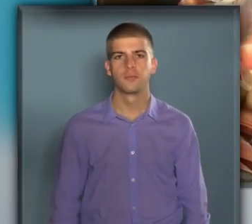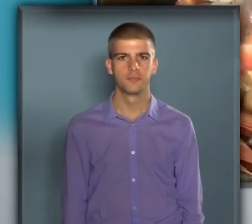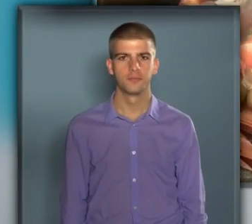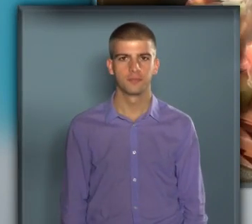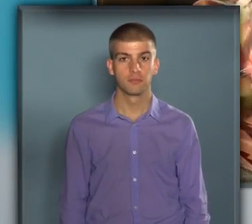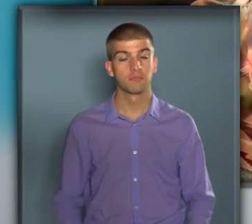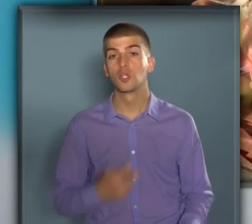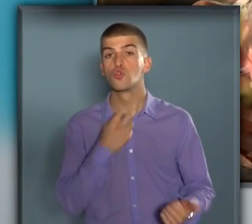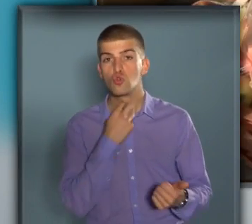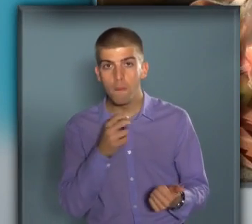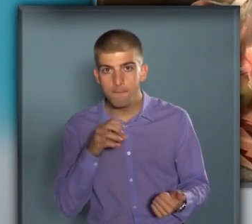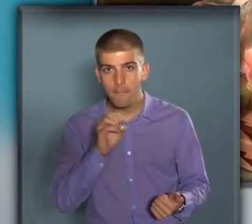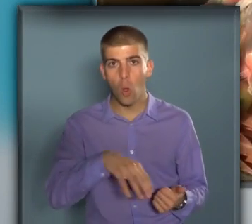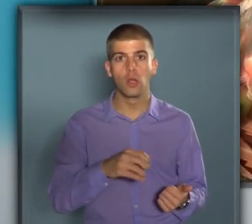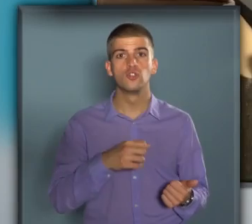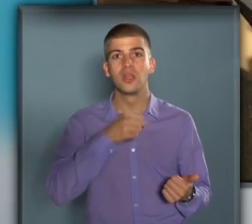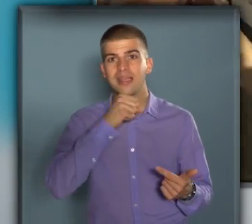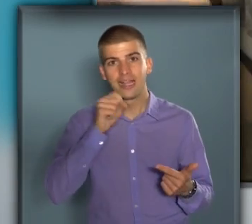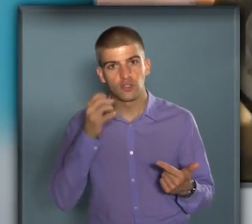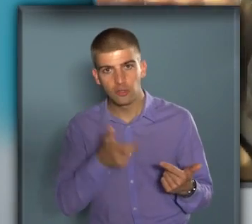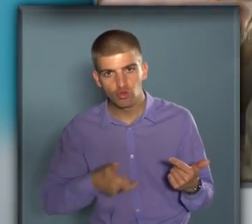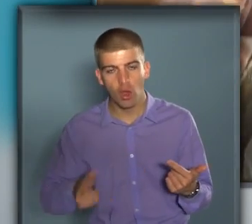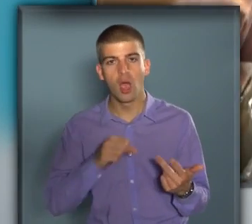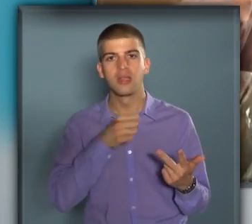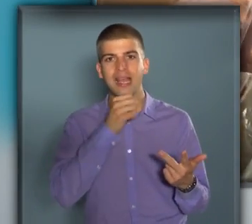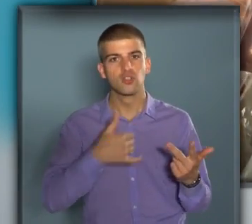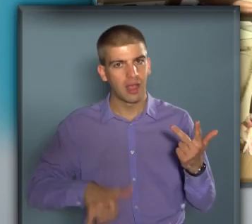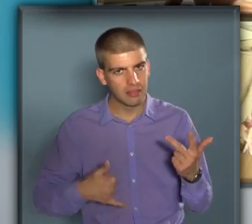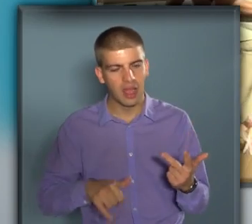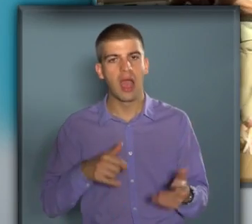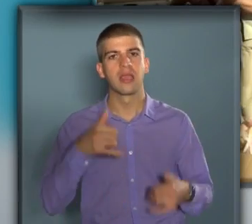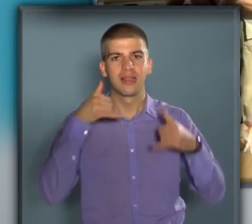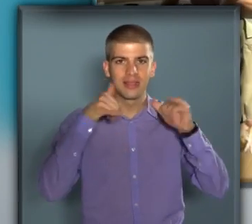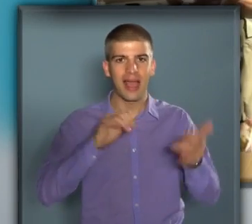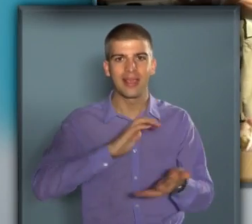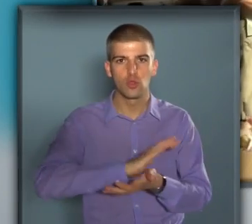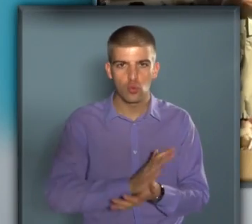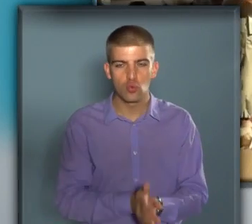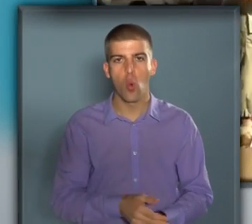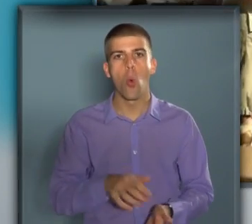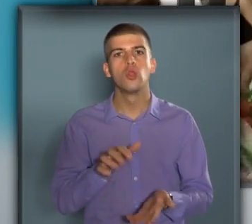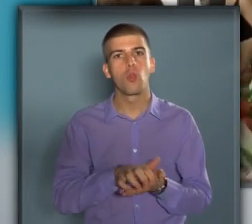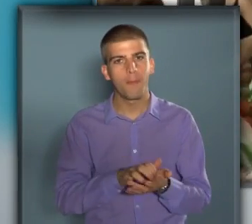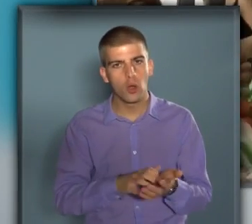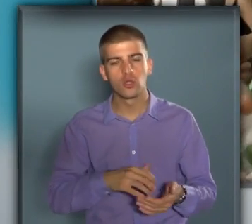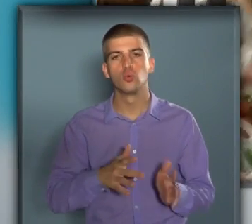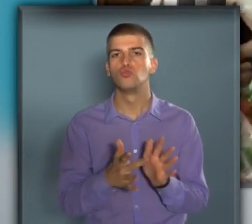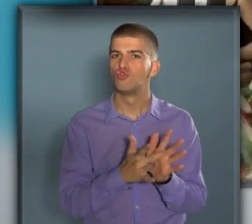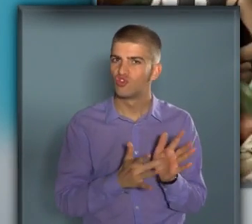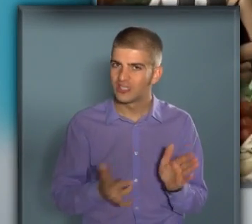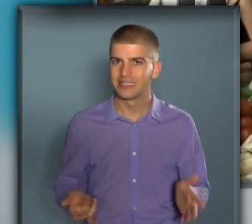csomagokban? Ezekben a csomagokban gyümölcsök találhatók, kecskesajtók, kecsketej, tehéntúró,